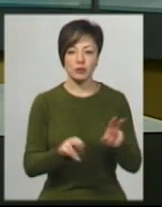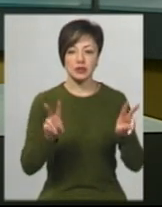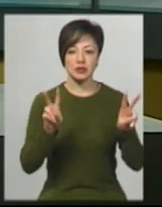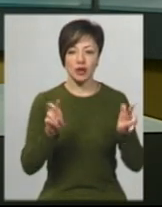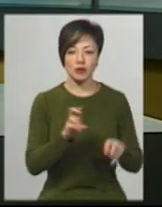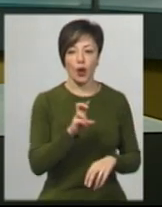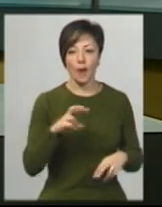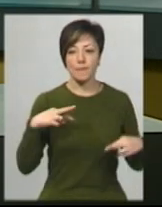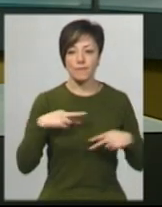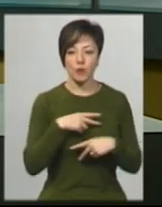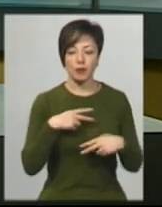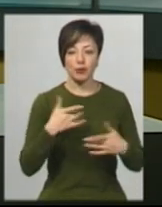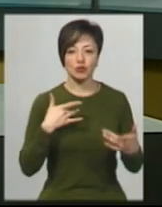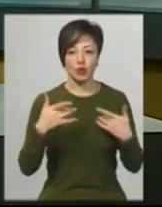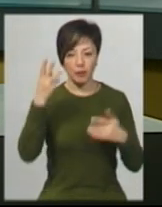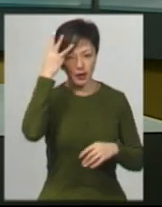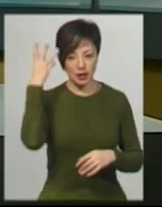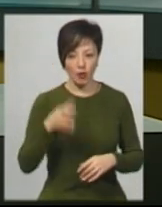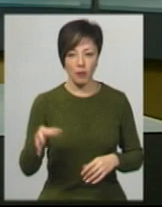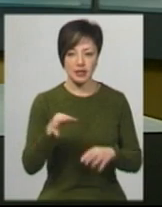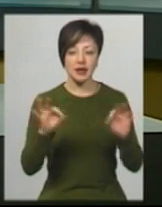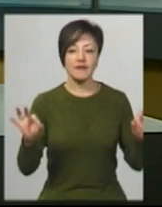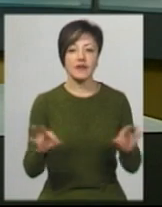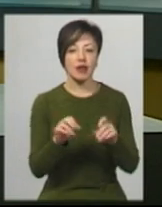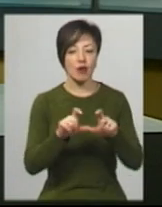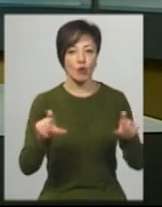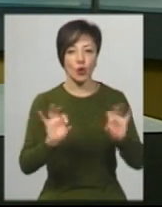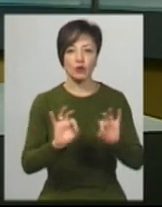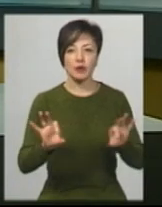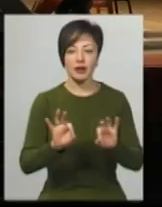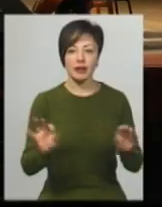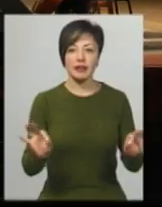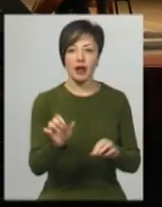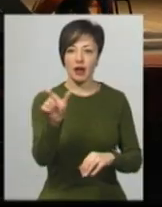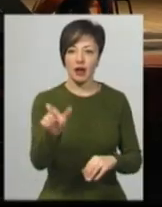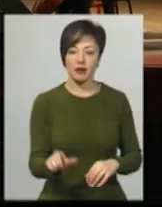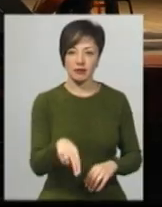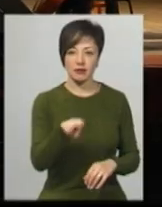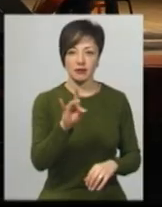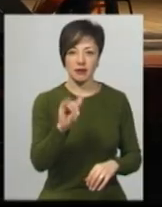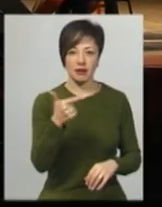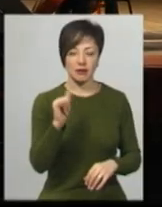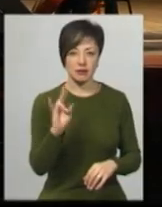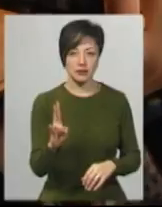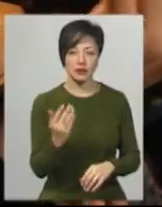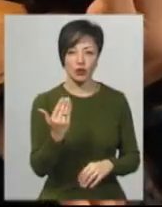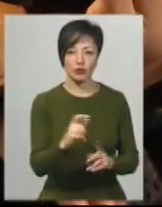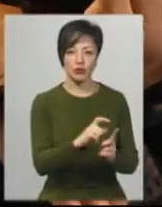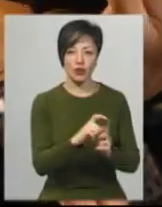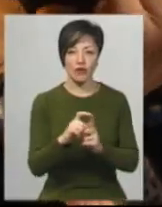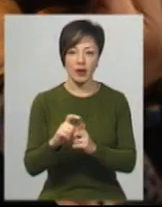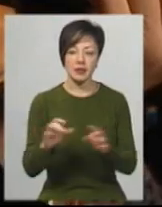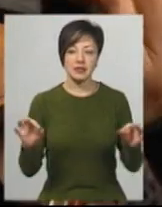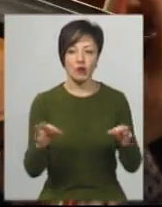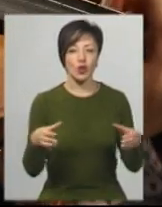«Будапешт-шоу» презентують артисти Хмельницької обласної філармонії. Про це розповів диригент Олександр Драган. За його словами, академічний